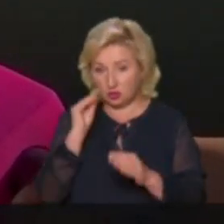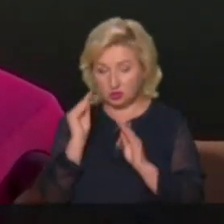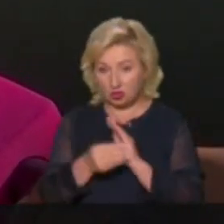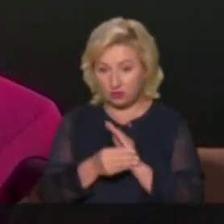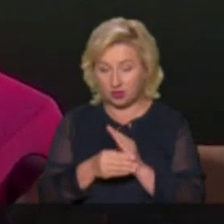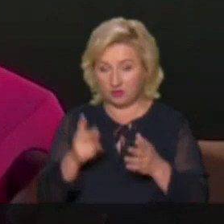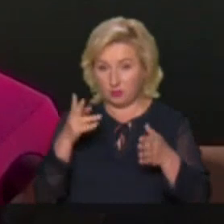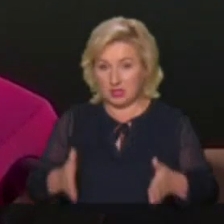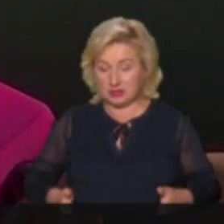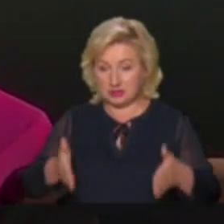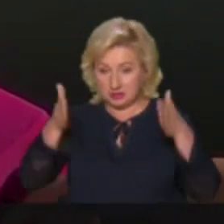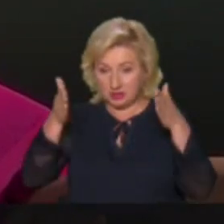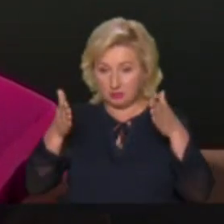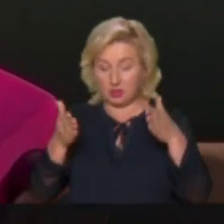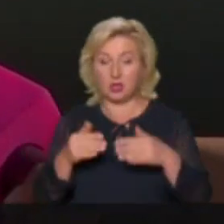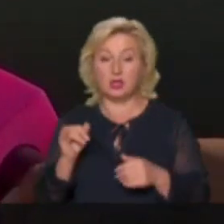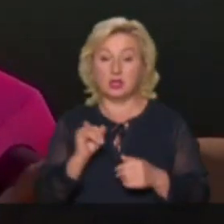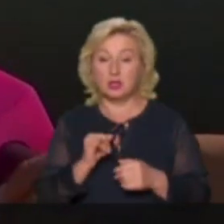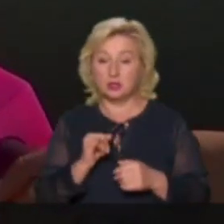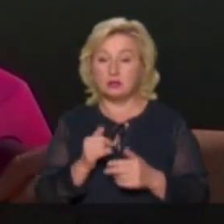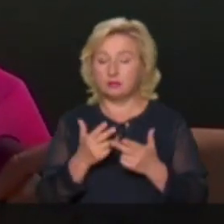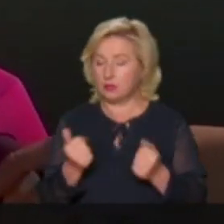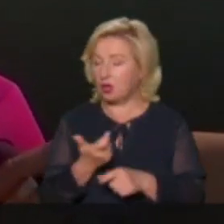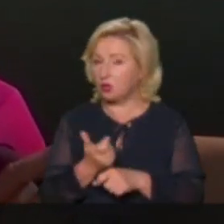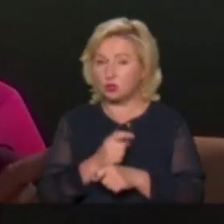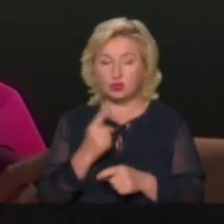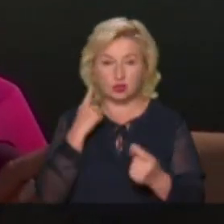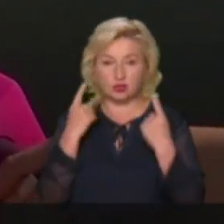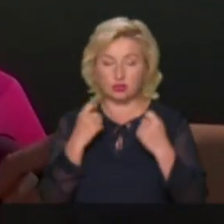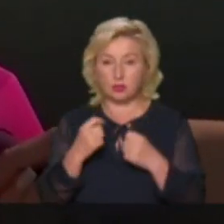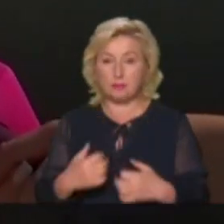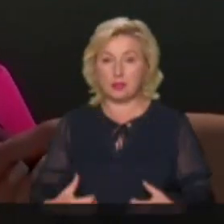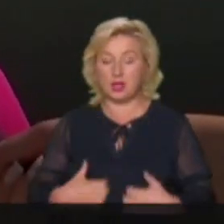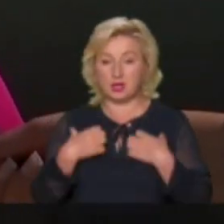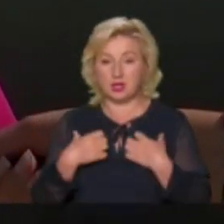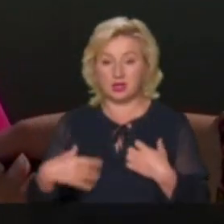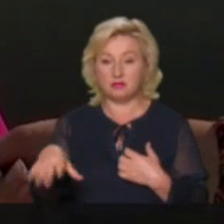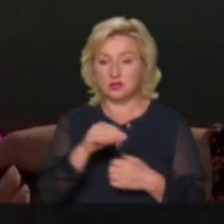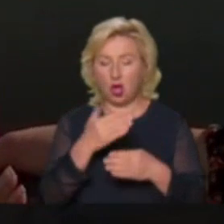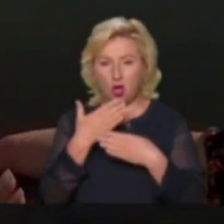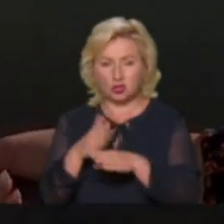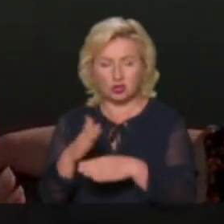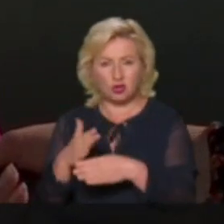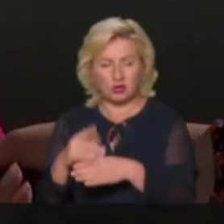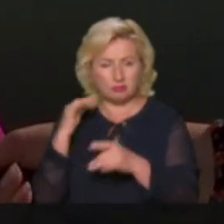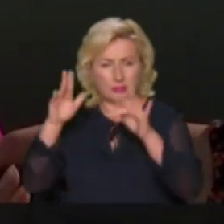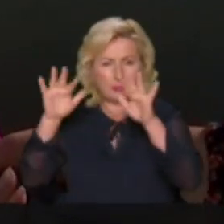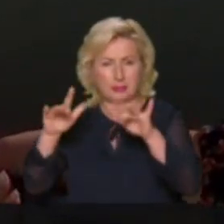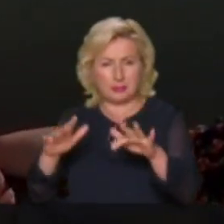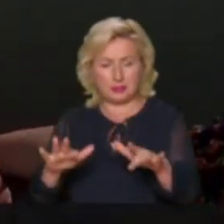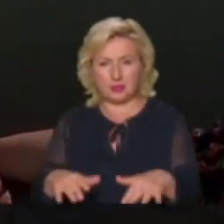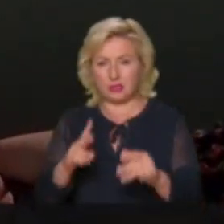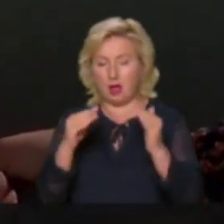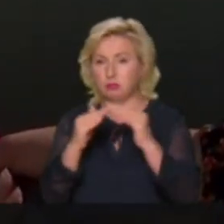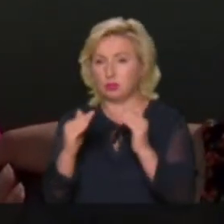між двома стінами. І, да, дуже чутно було, всі перелякались. Осколки чули, як сипались на